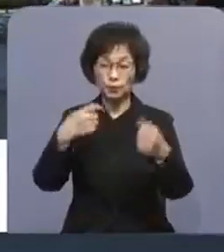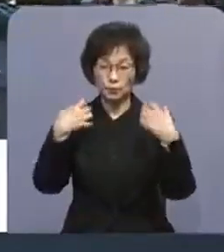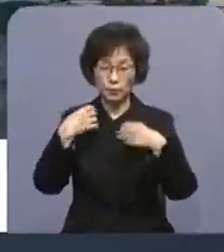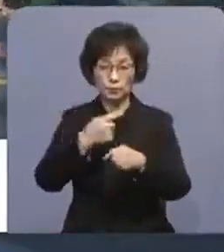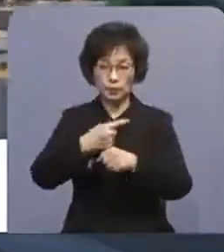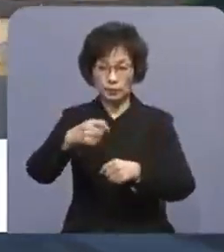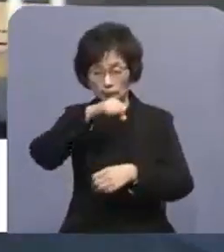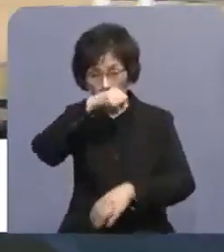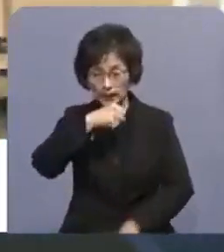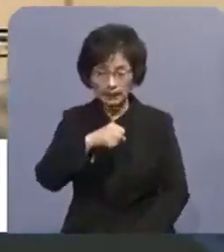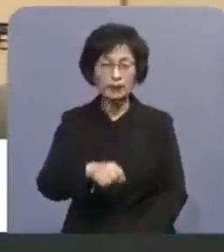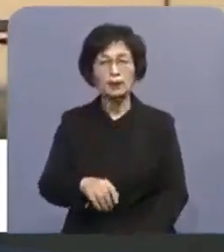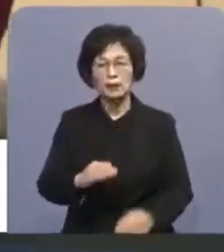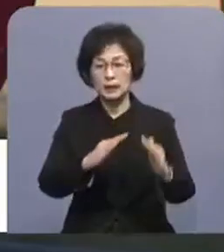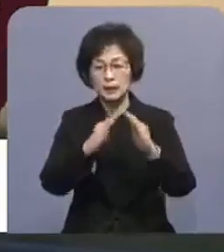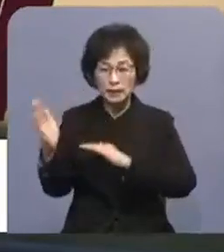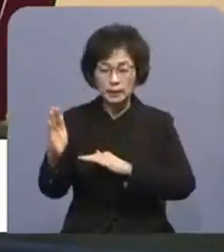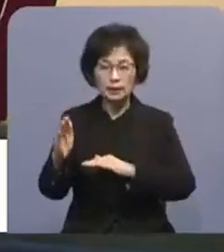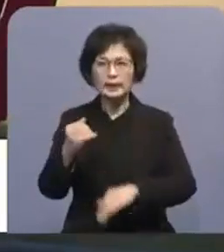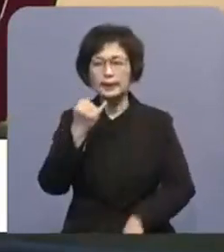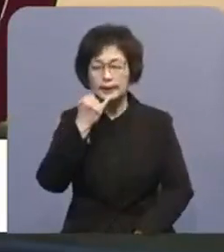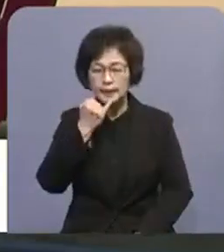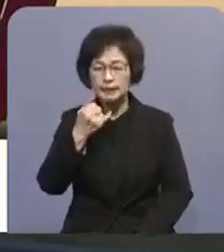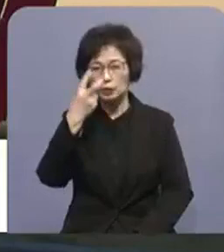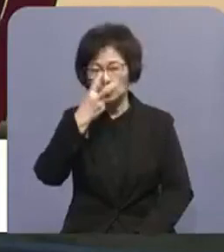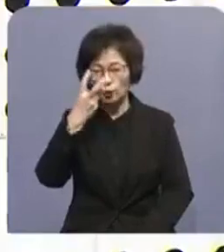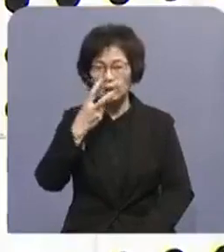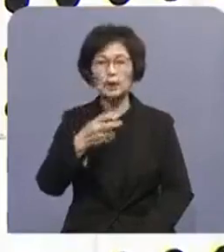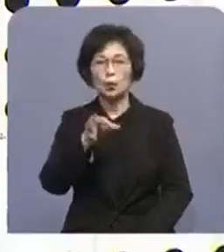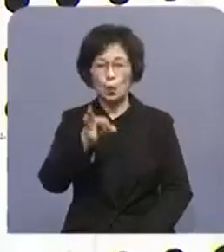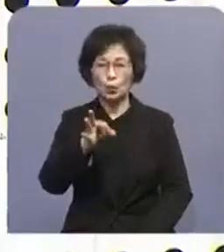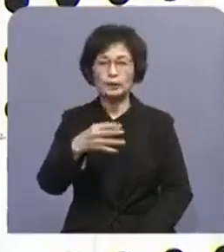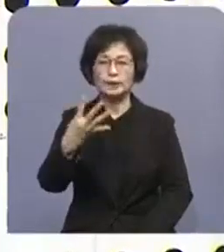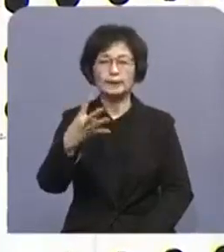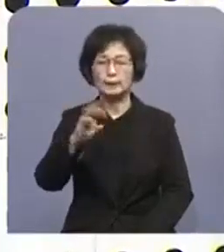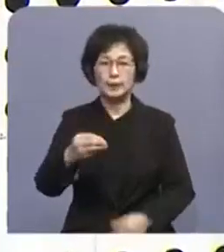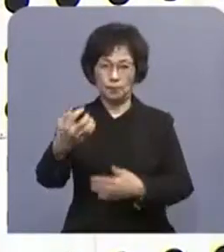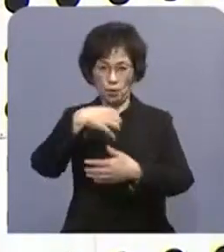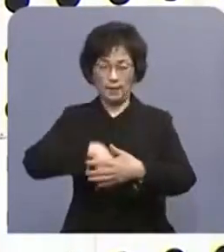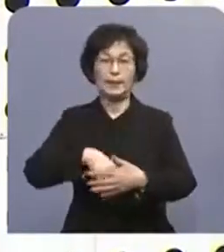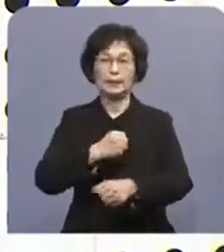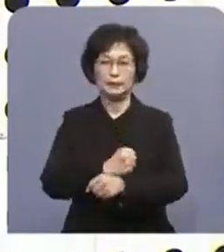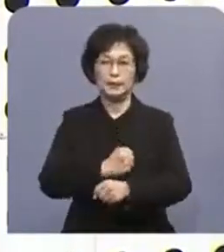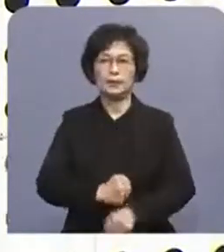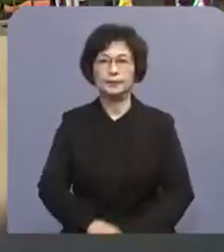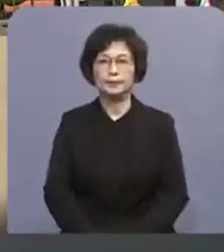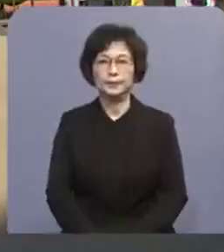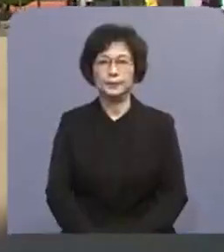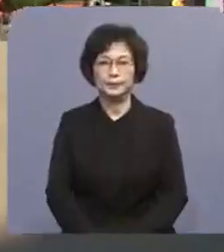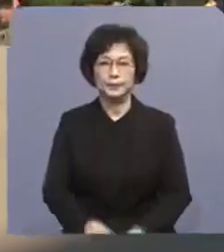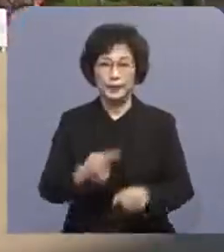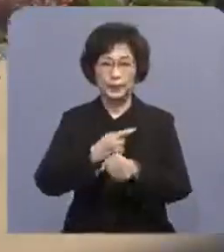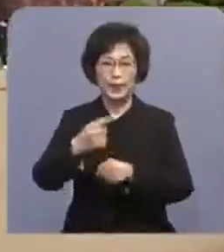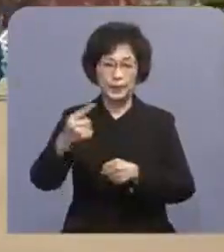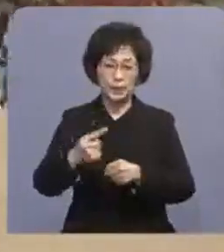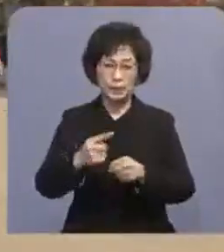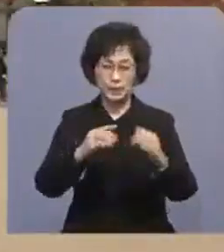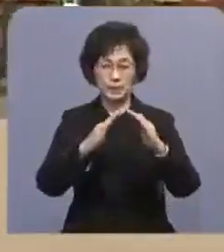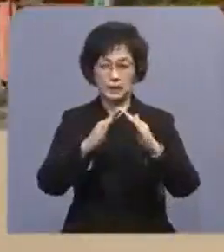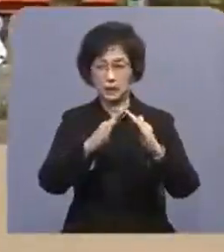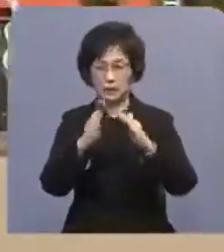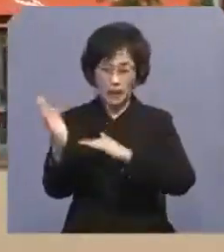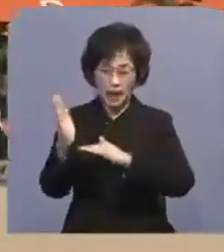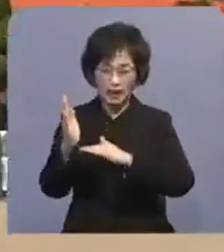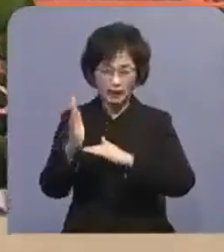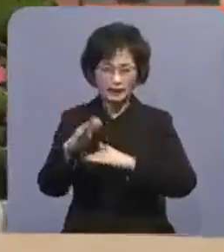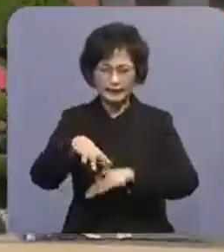내년도 예산에 청사 이전 타당성 조사 용역비 4천만 원을 반영했습니다. 내년 청사 이전 첫